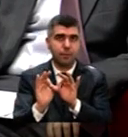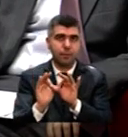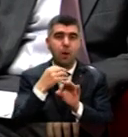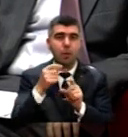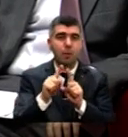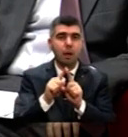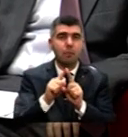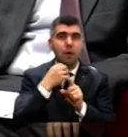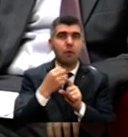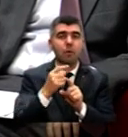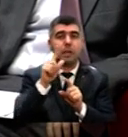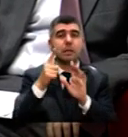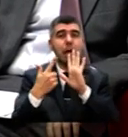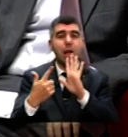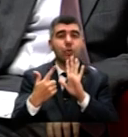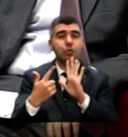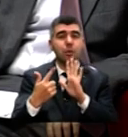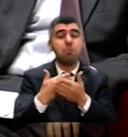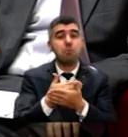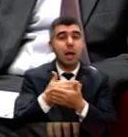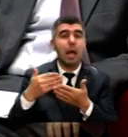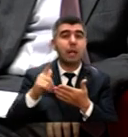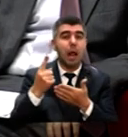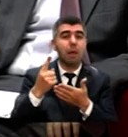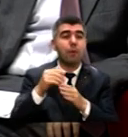للحكومه 17 مليار وشي حاجه الدراهم عباد الله.